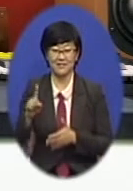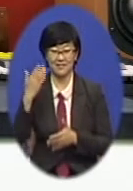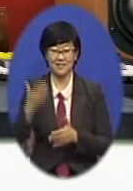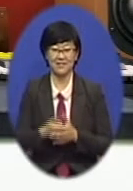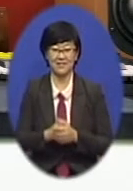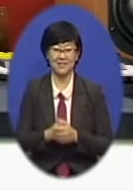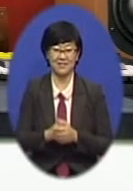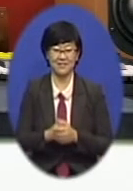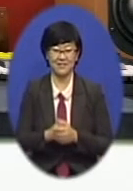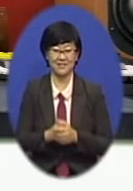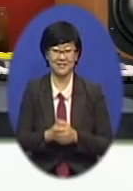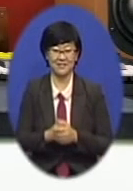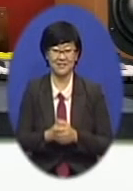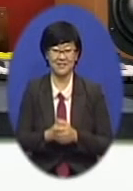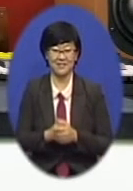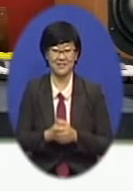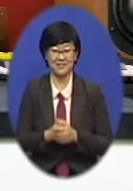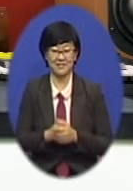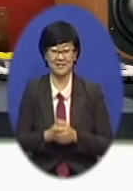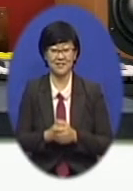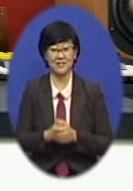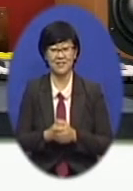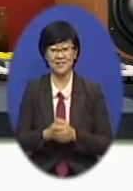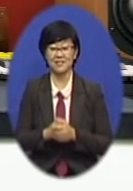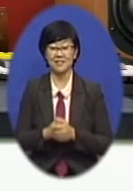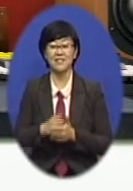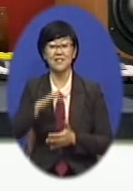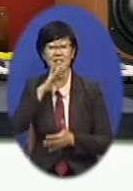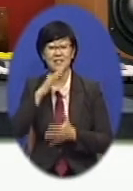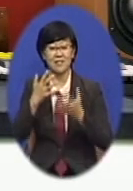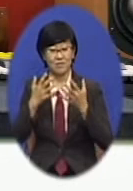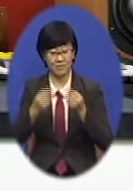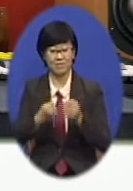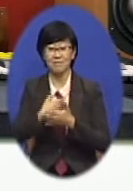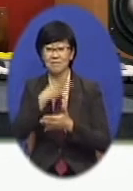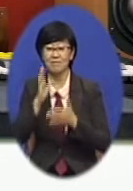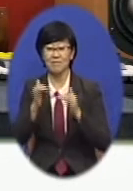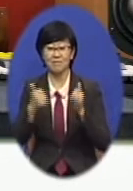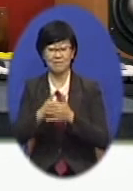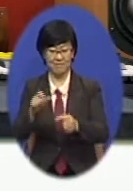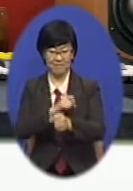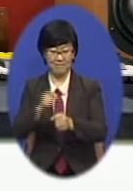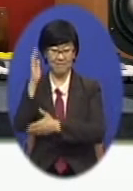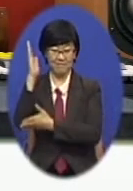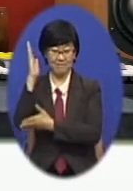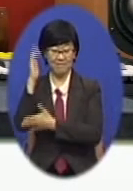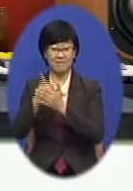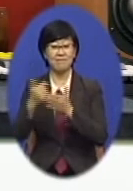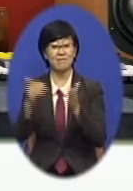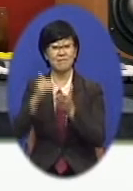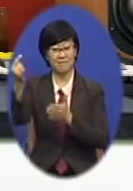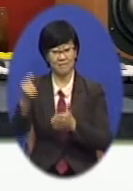어땠습니까? 저는 그 아까도 말씀드렸지만 연세 드신 어르신들에게 특강을 하고 올라오면서 예.